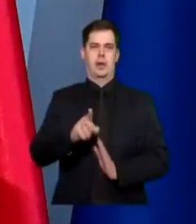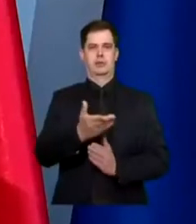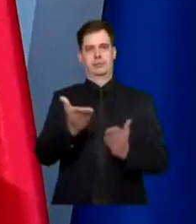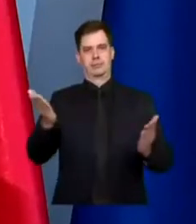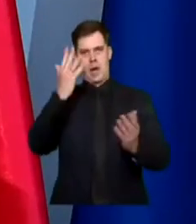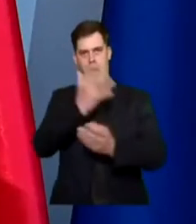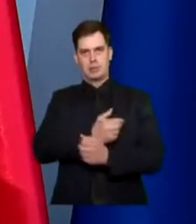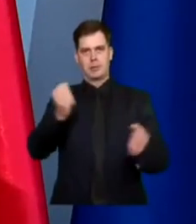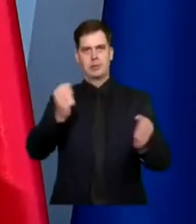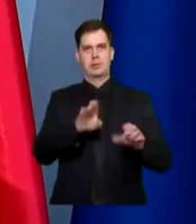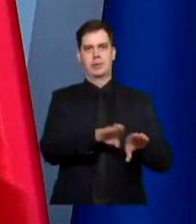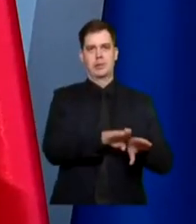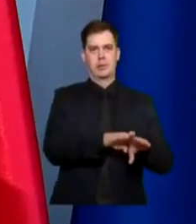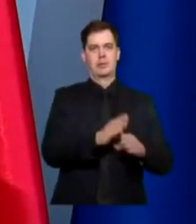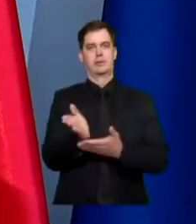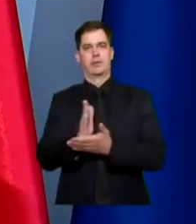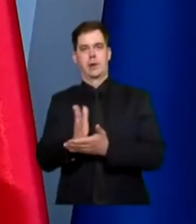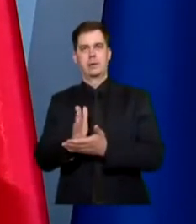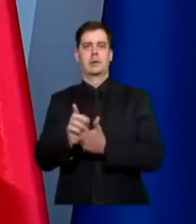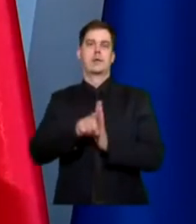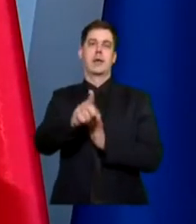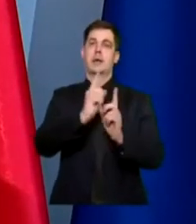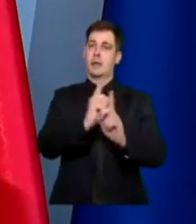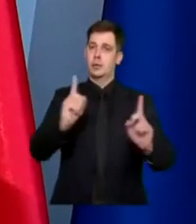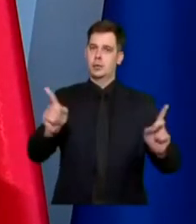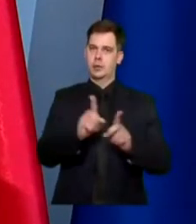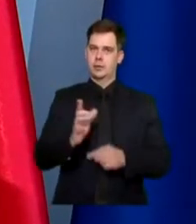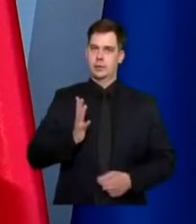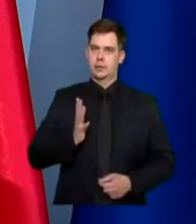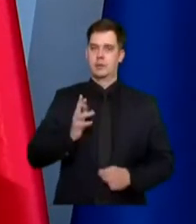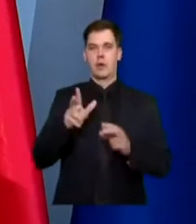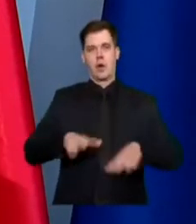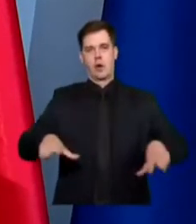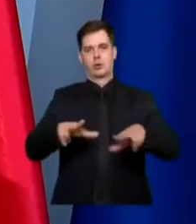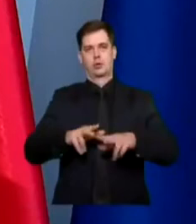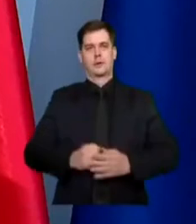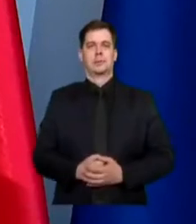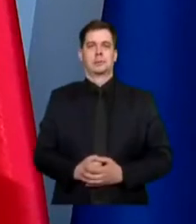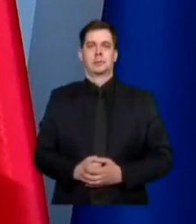samych absolwentów szkół podstawowych, szkół średnich, dla nauczycieli i ich rodzin.